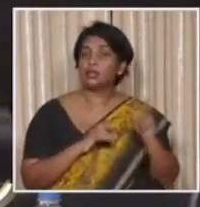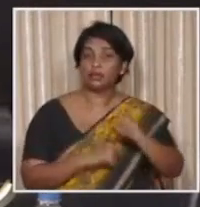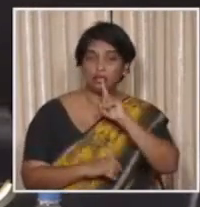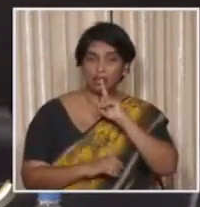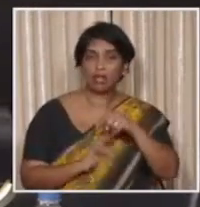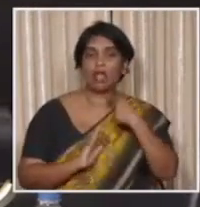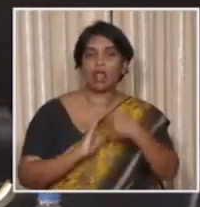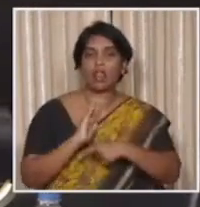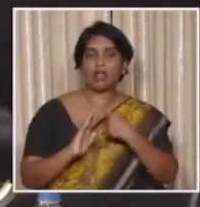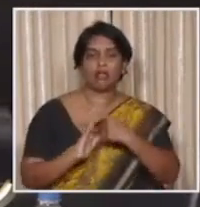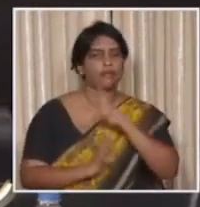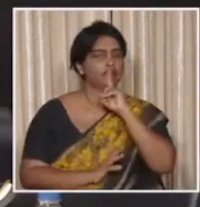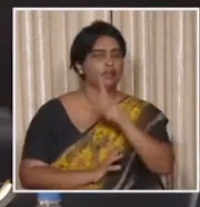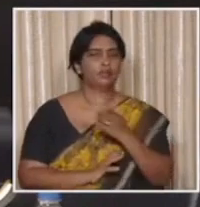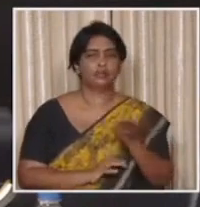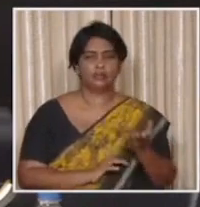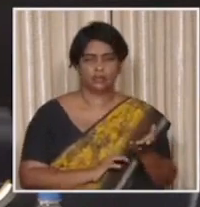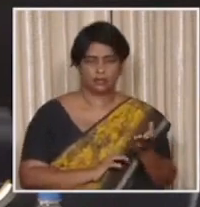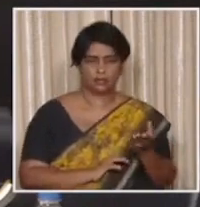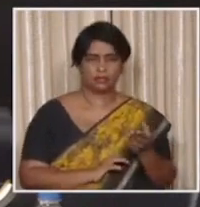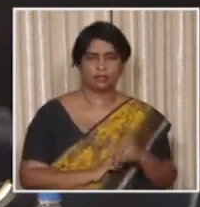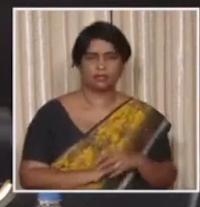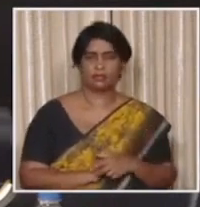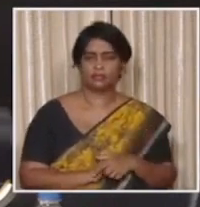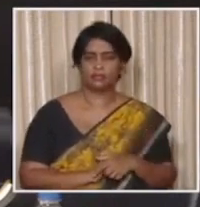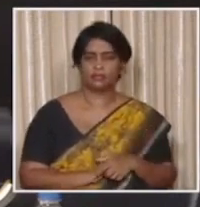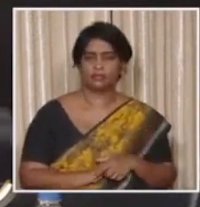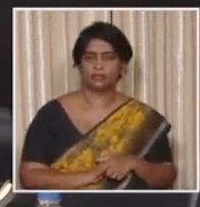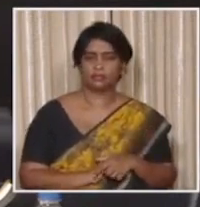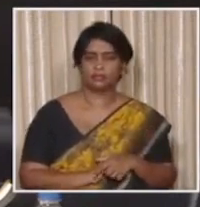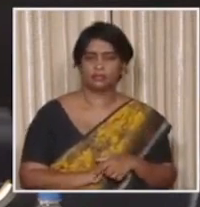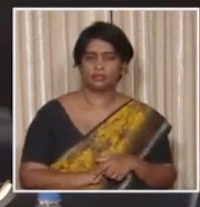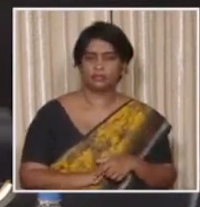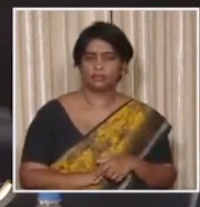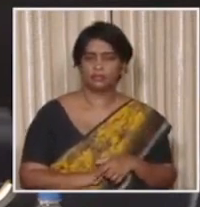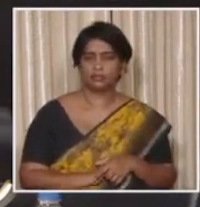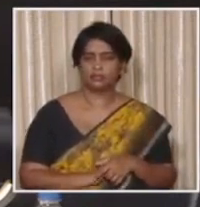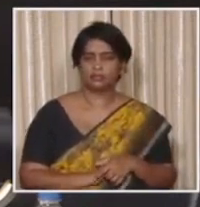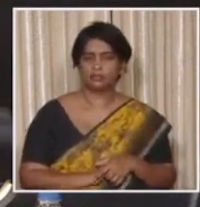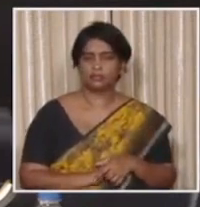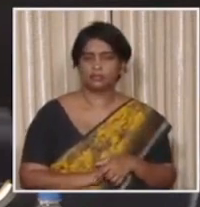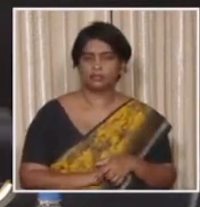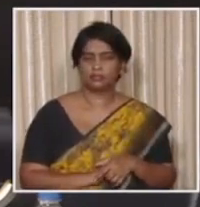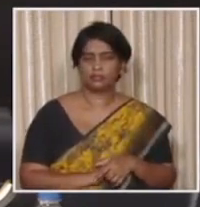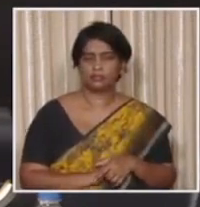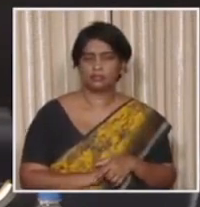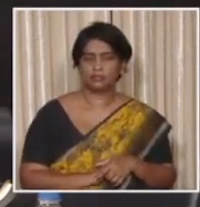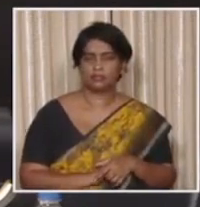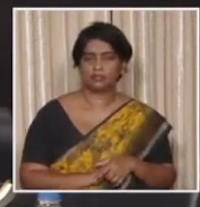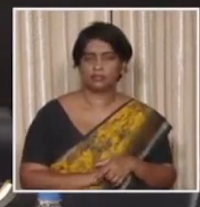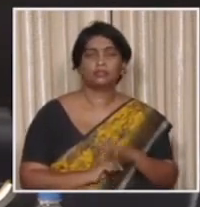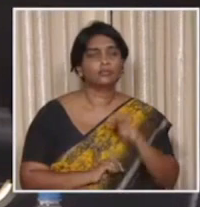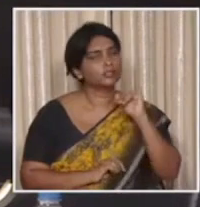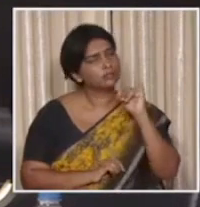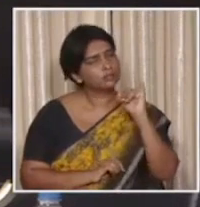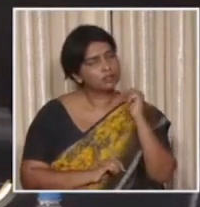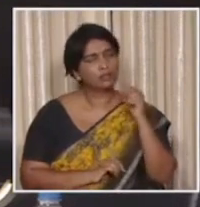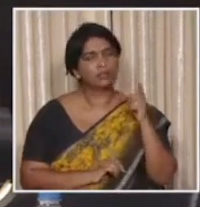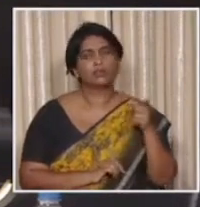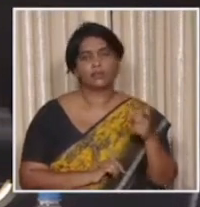තියෙන්නේ ලංකාවේ. හරි, ඒක එක. ඒ නිසා මේ යම් කිසි